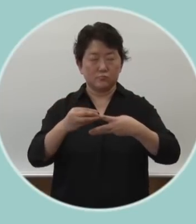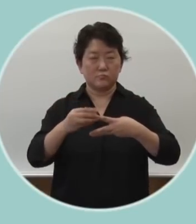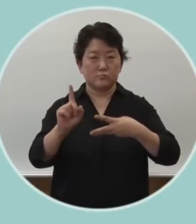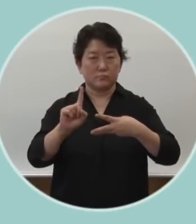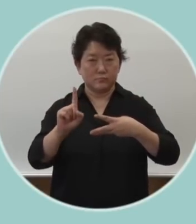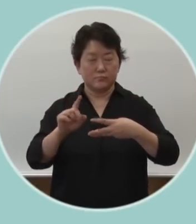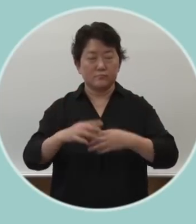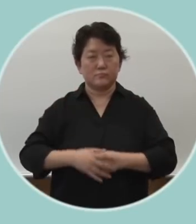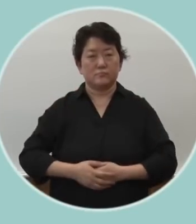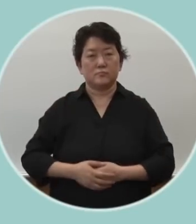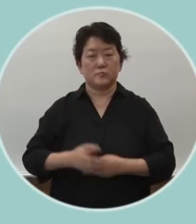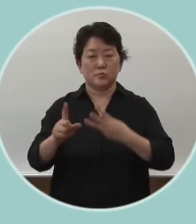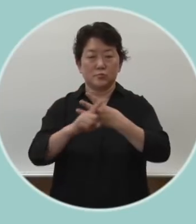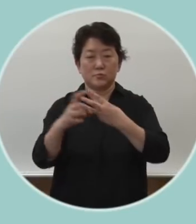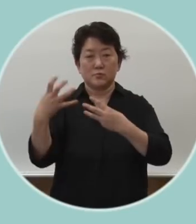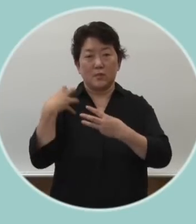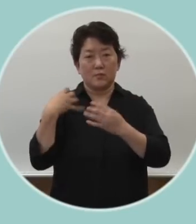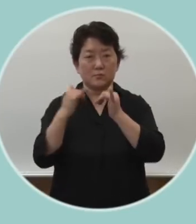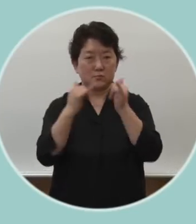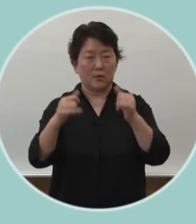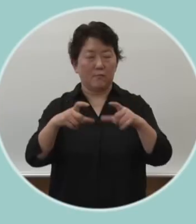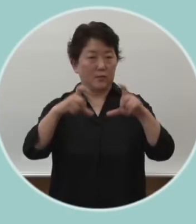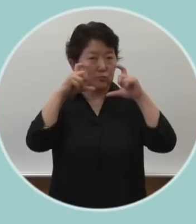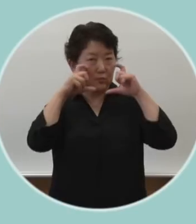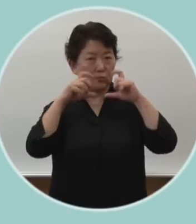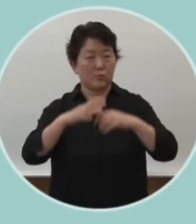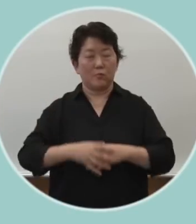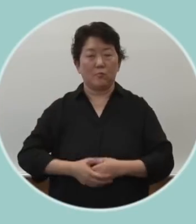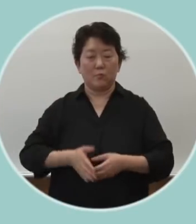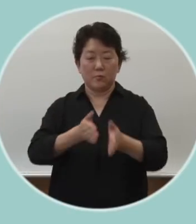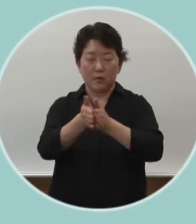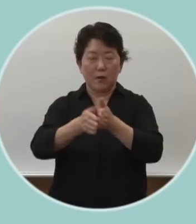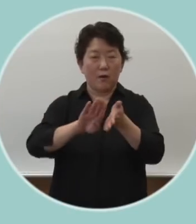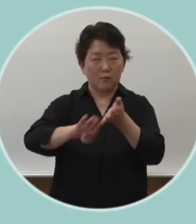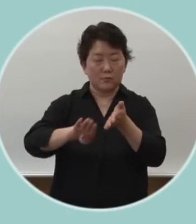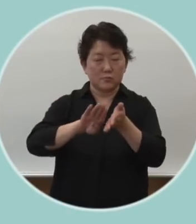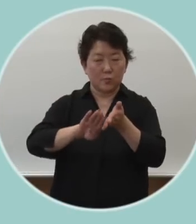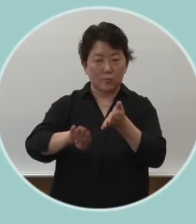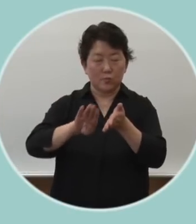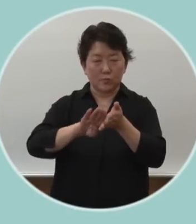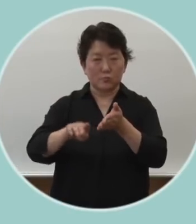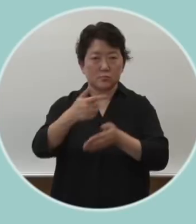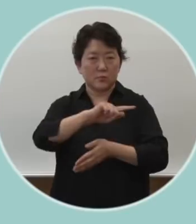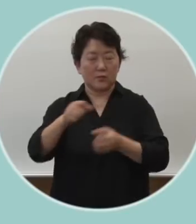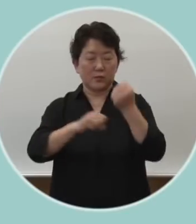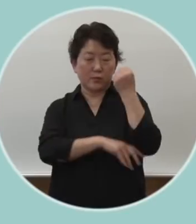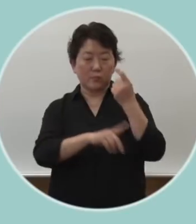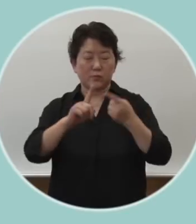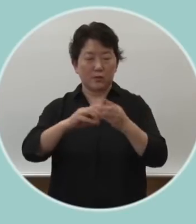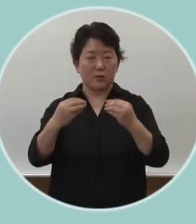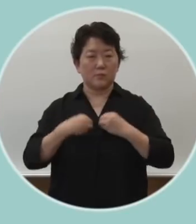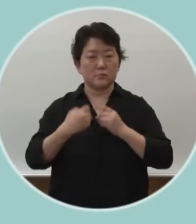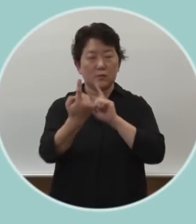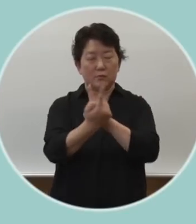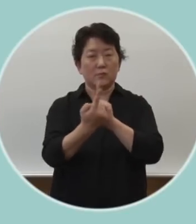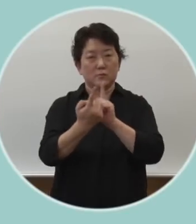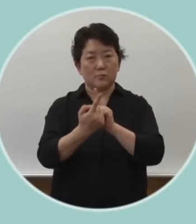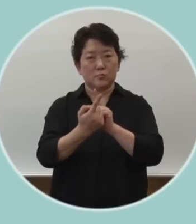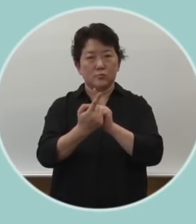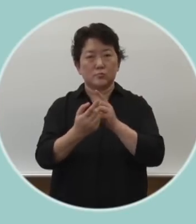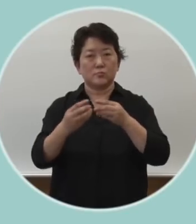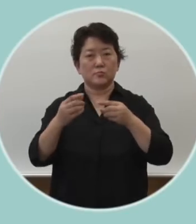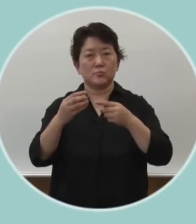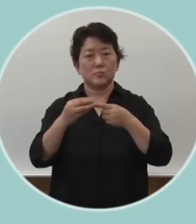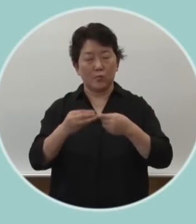つは、主催者はマスク着用、手洗い、消毒といった基本的な感染対策に加